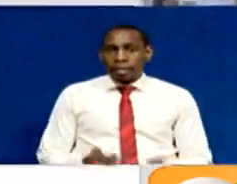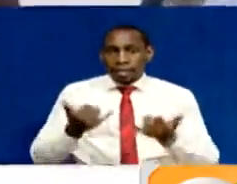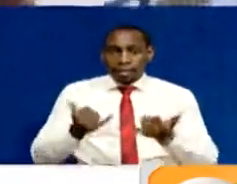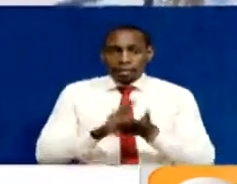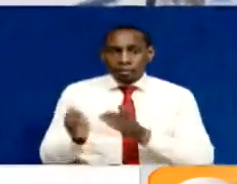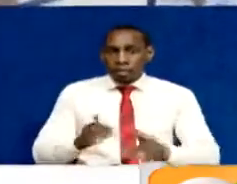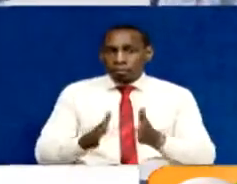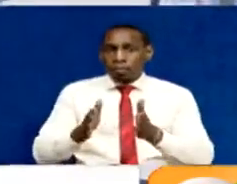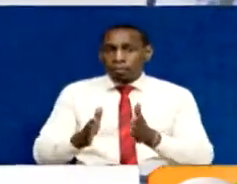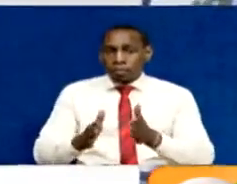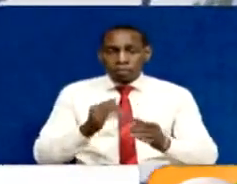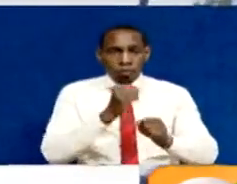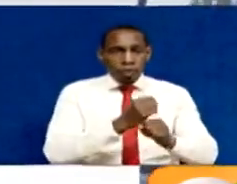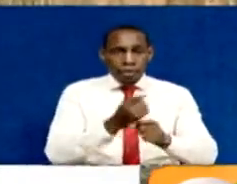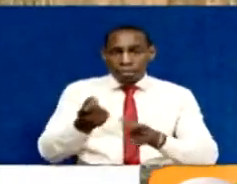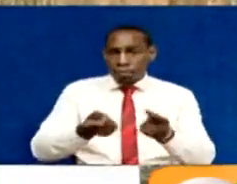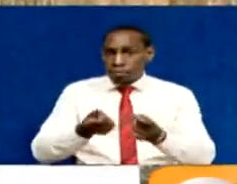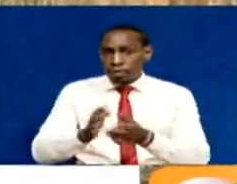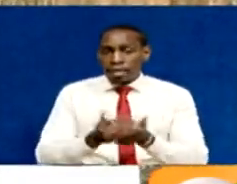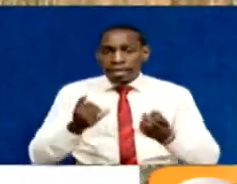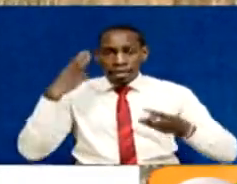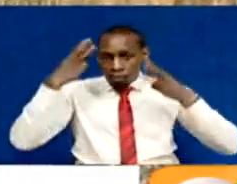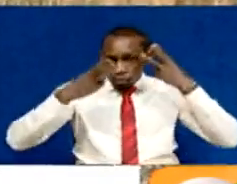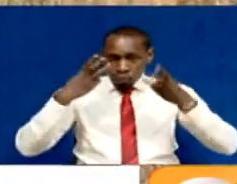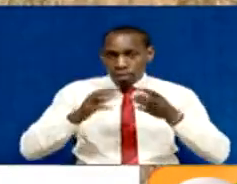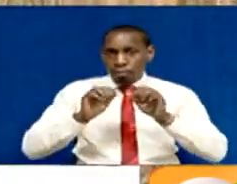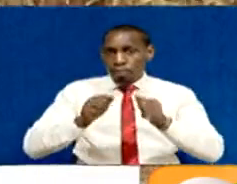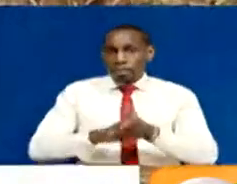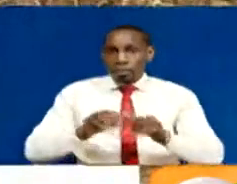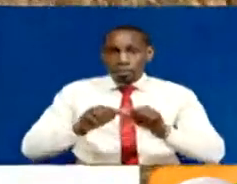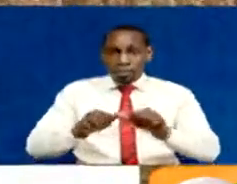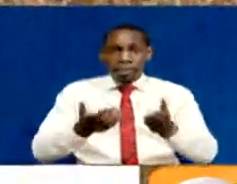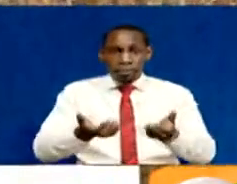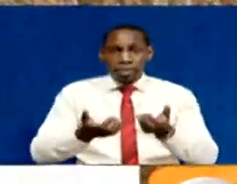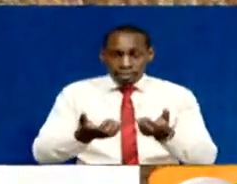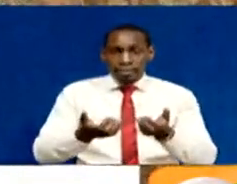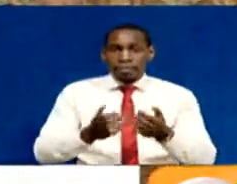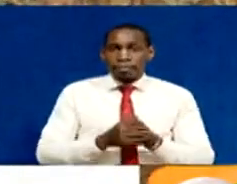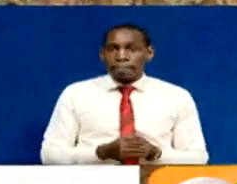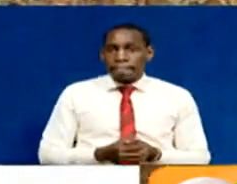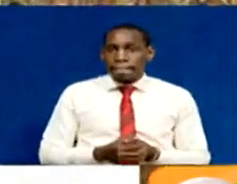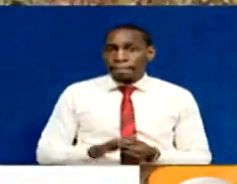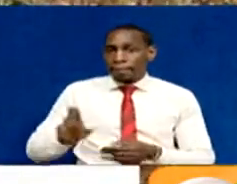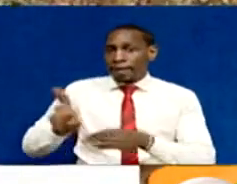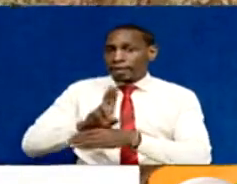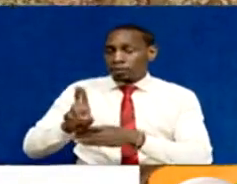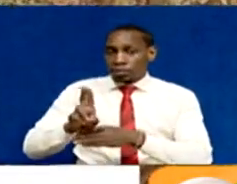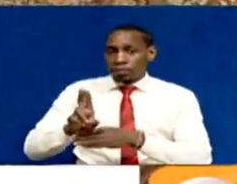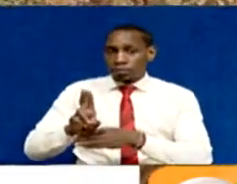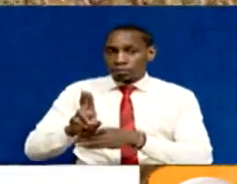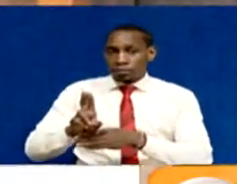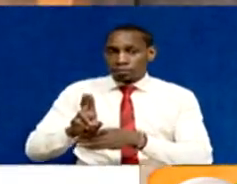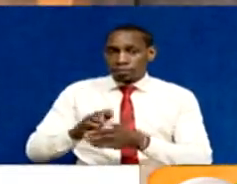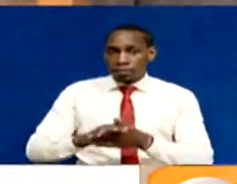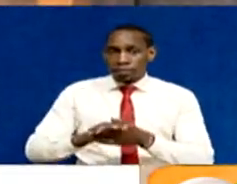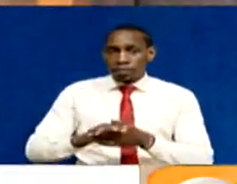ikimkosesha nafasi ya kutafuta vibarua kama alivyotaka, wasiwasi wa iwapo ataweza kukidhi mahitaji yake ungali upo. Anatumia